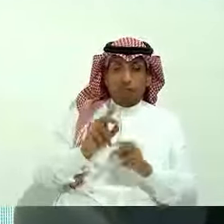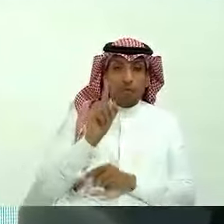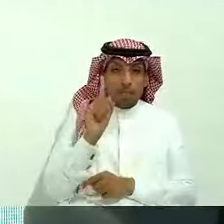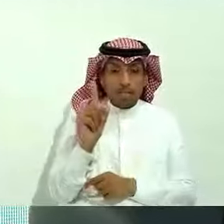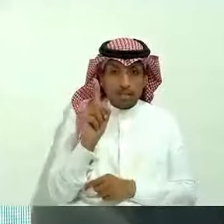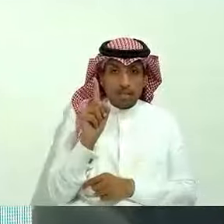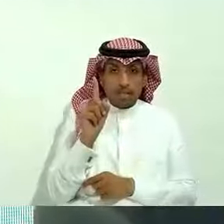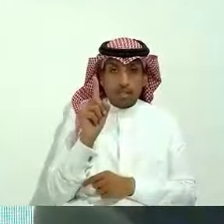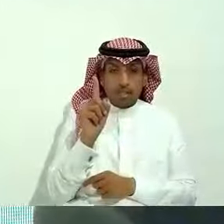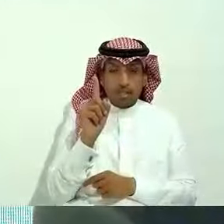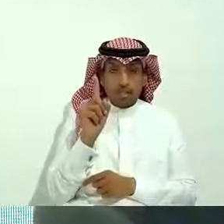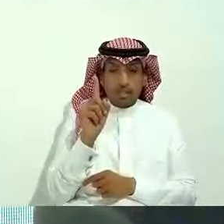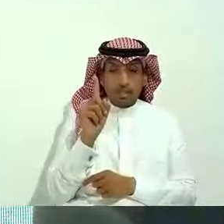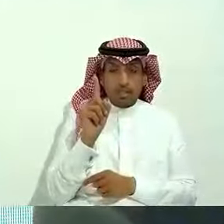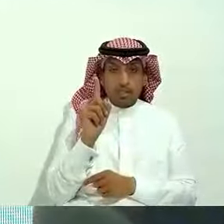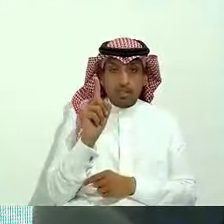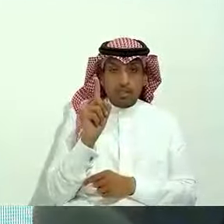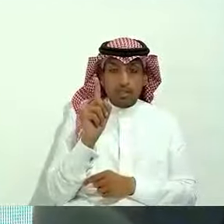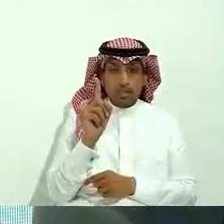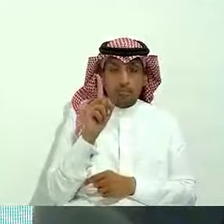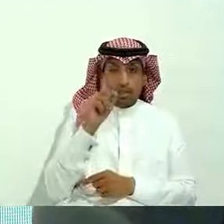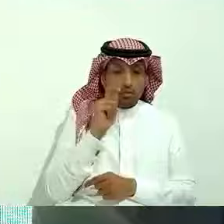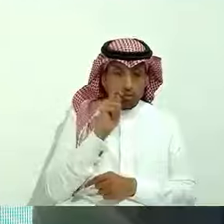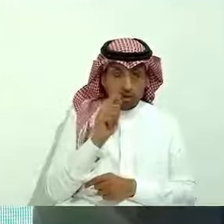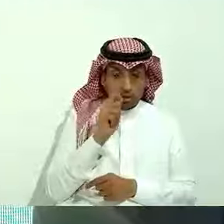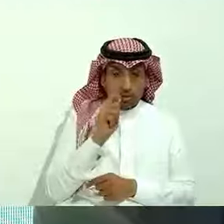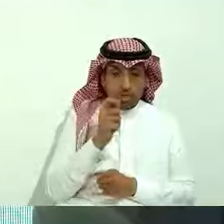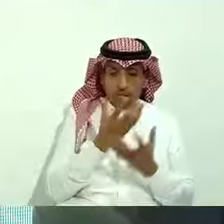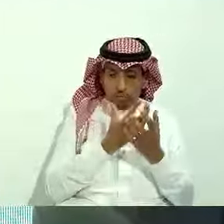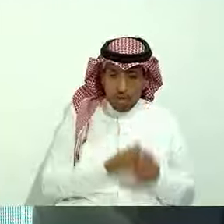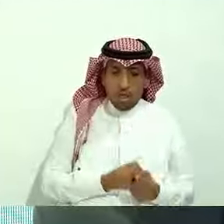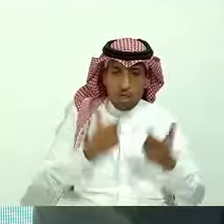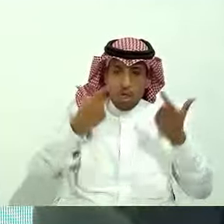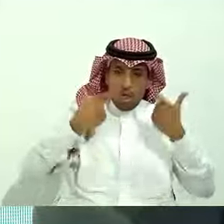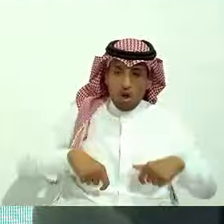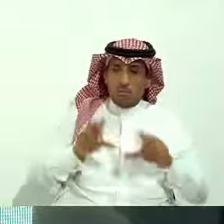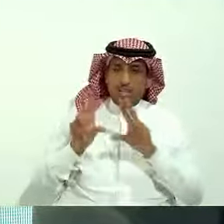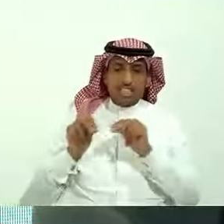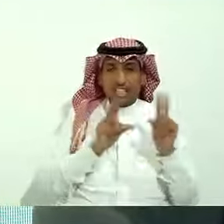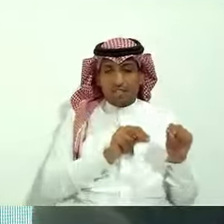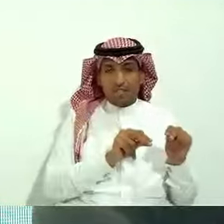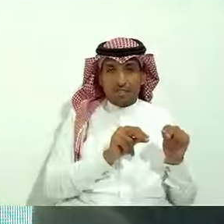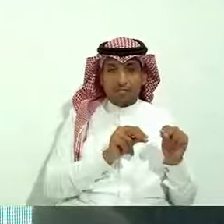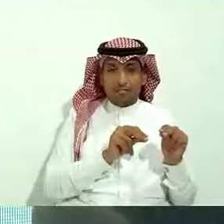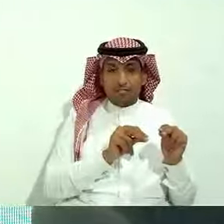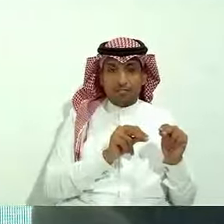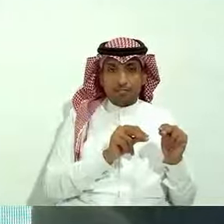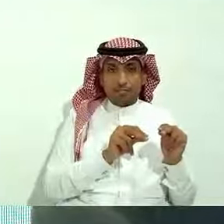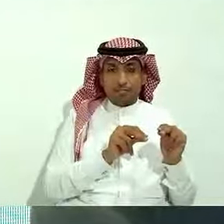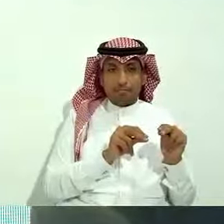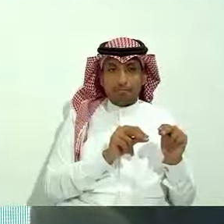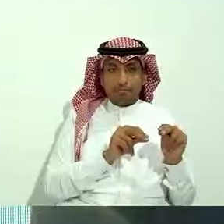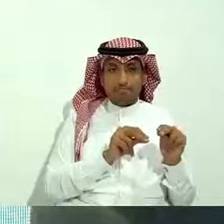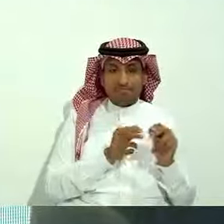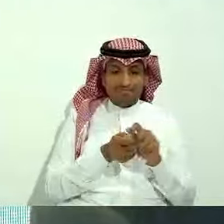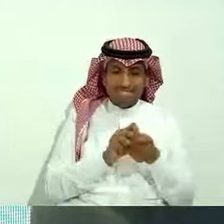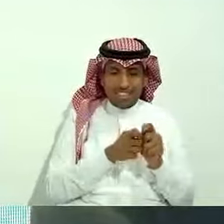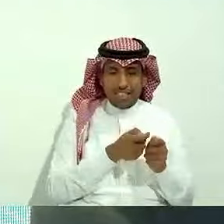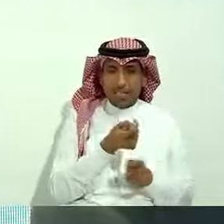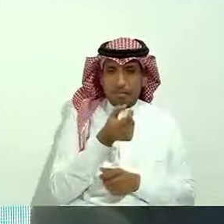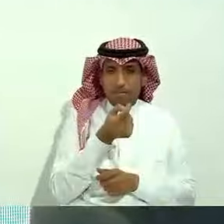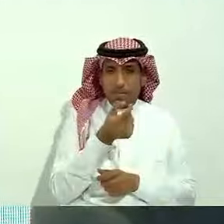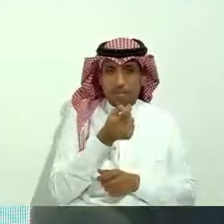لكن ما الرجل متمسك بثوبه زي ما هو، يعني ما مع تعديلات مرة